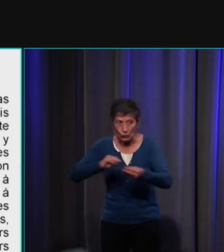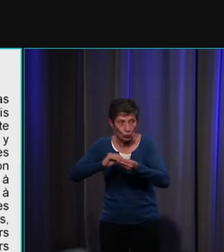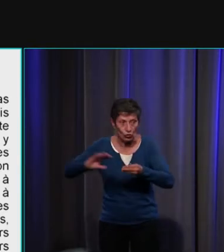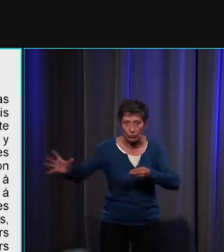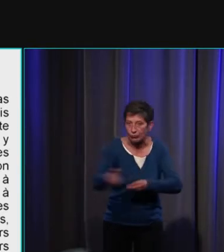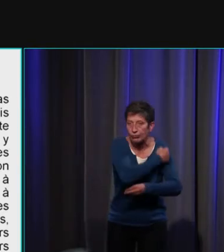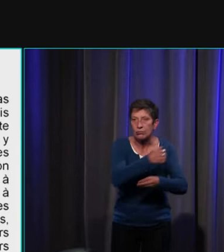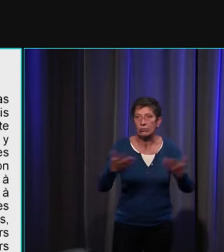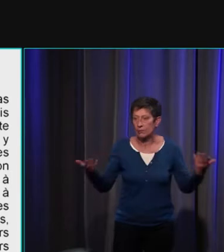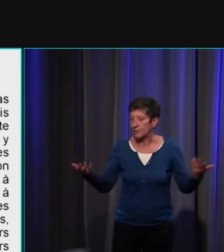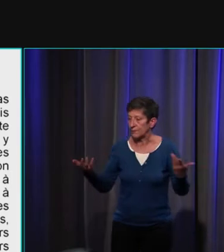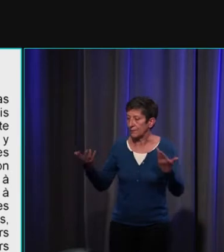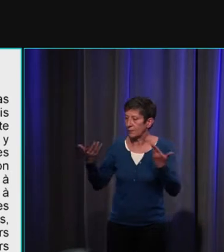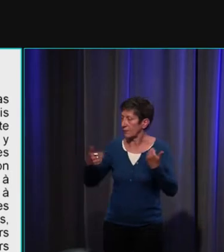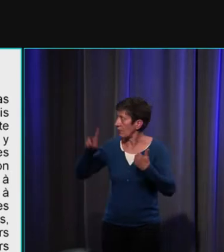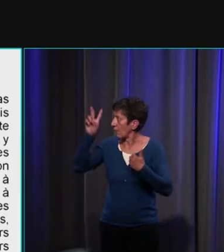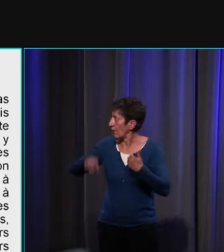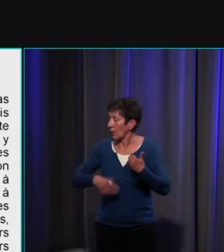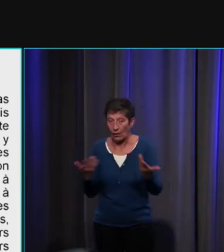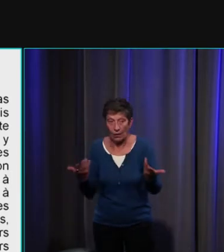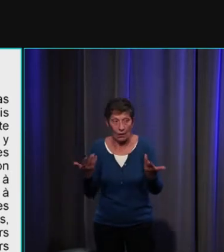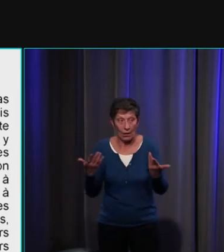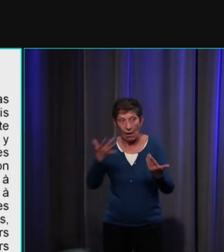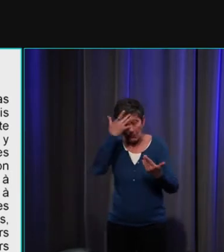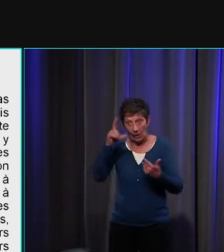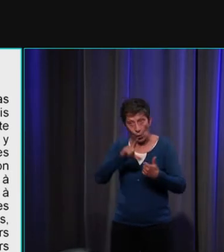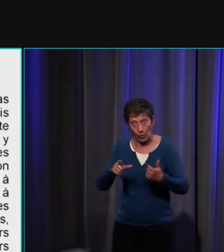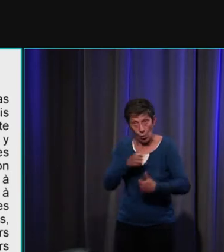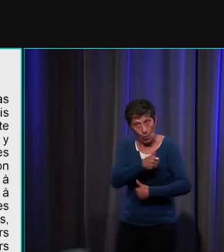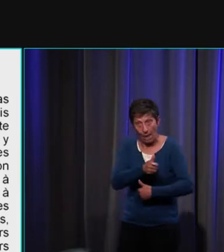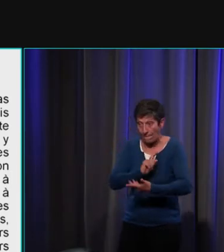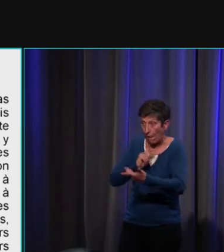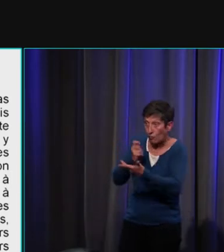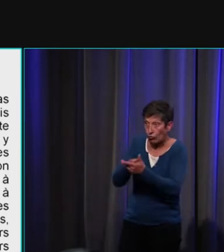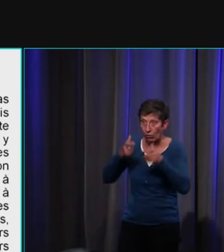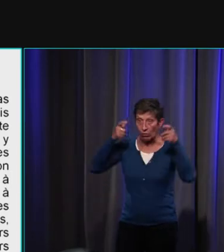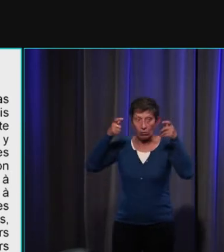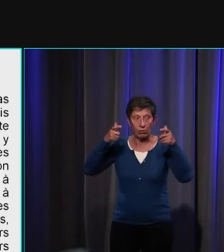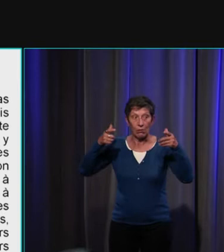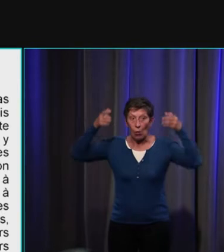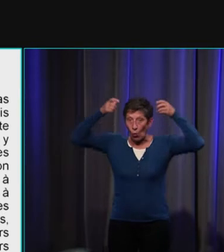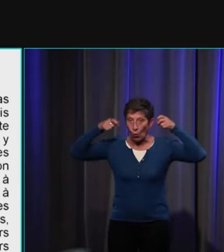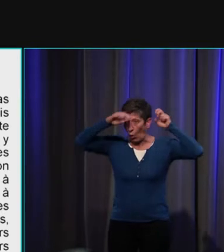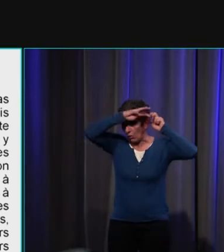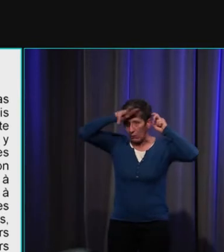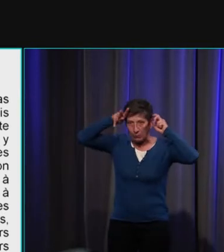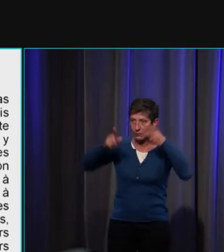de l'occident par deux reliques ça lui lui même a acheté la couronne d'épinés à